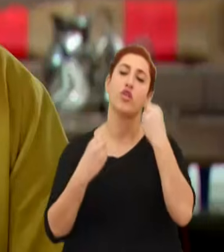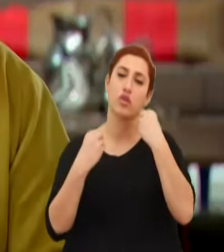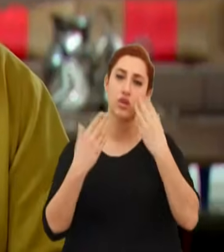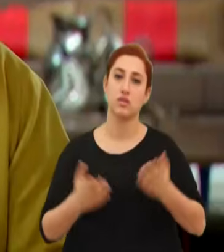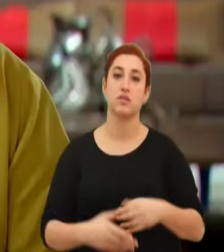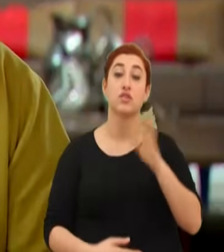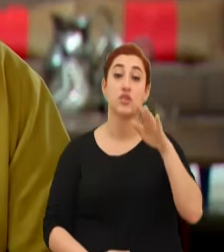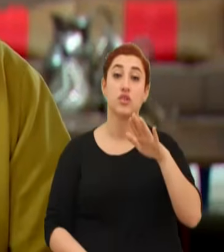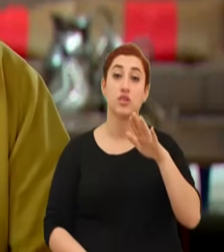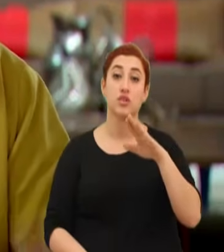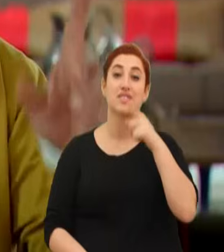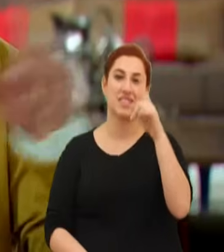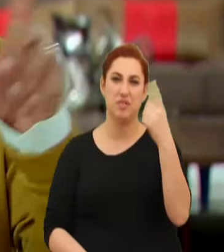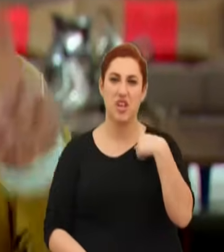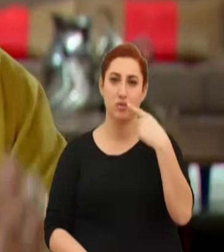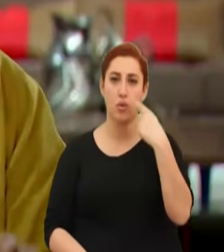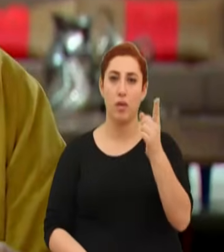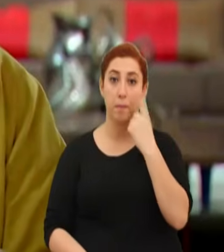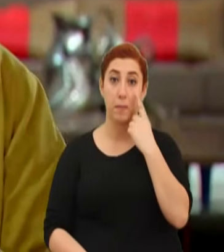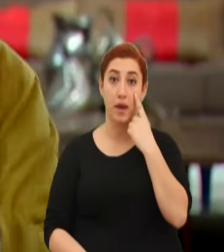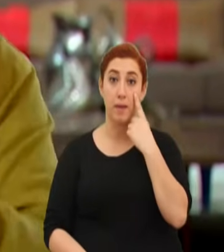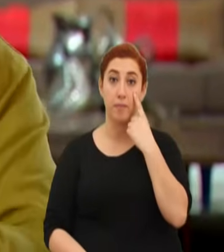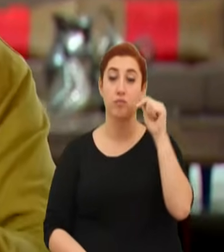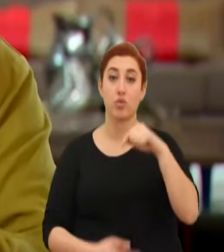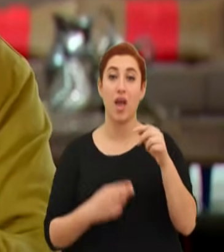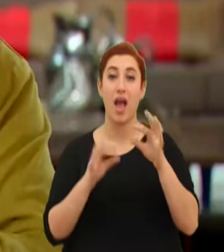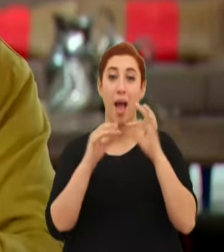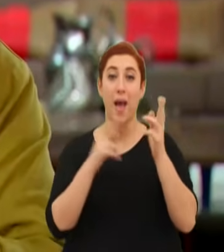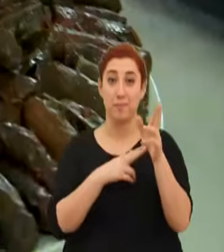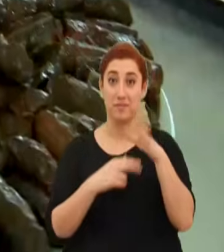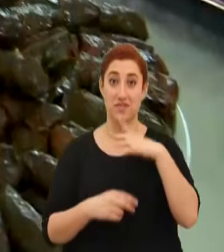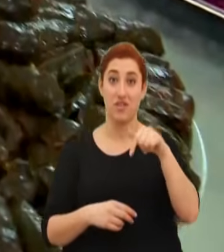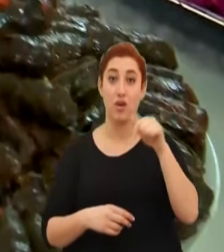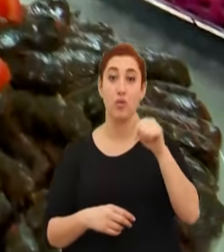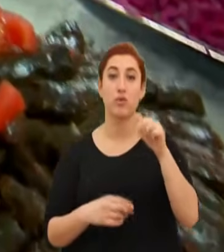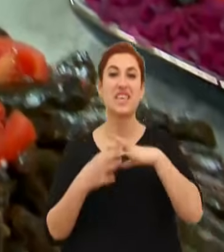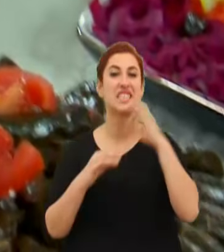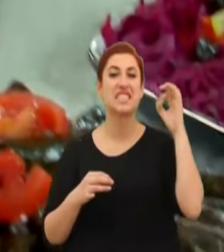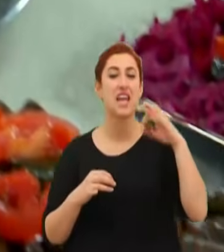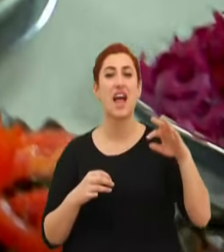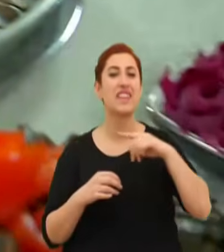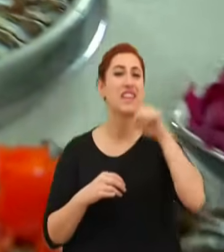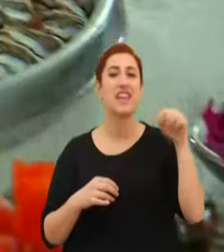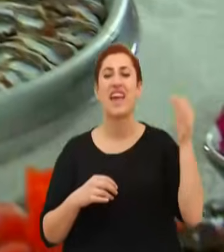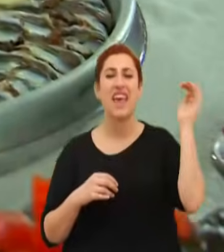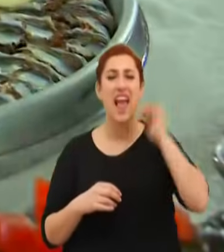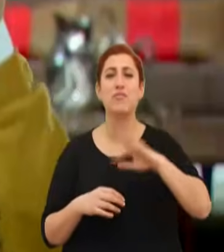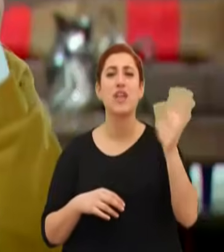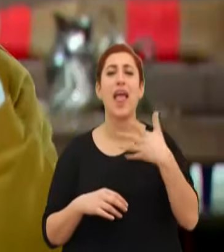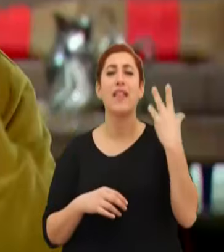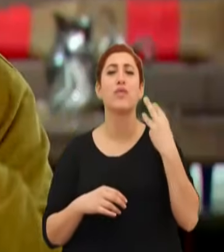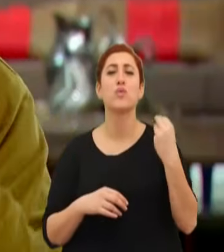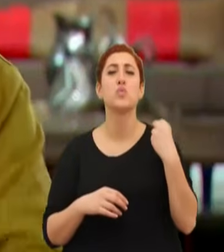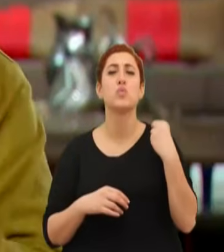ye. Size bir şey söyleyeyim mi bakın. Ha bu hamsi var ya bu hamsi. İnsanoğlunun başına gelmiş